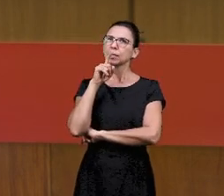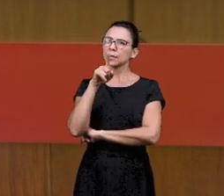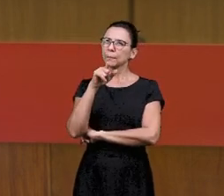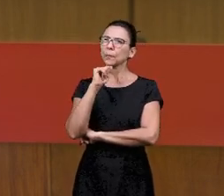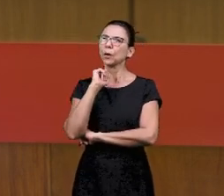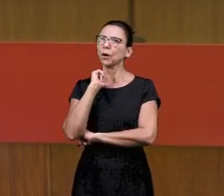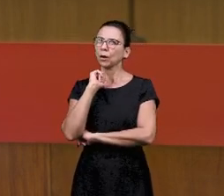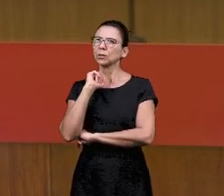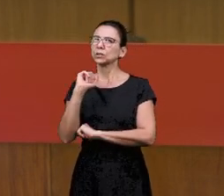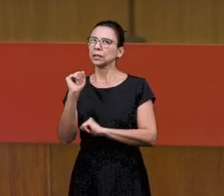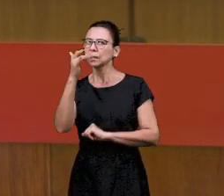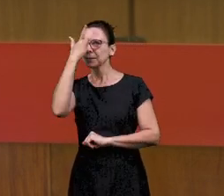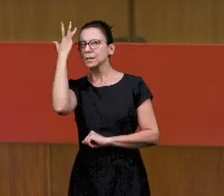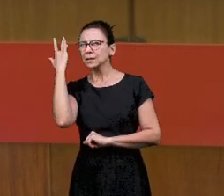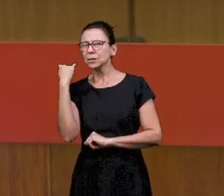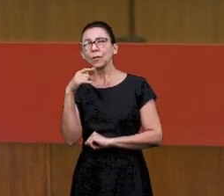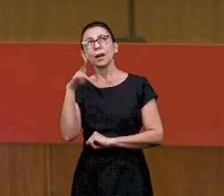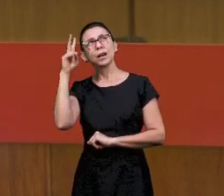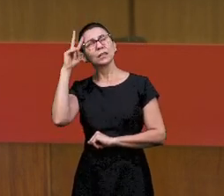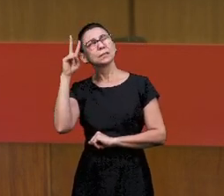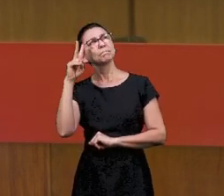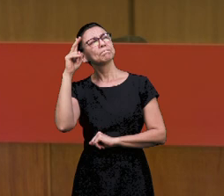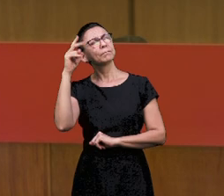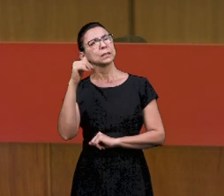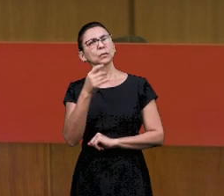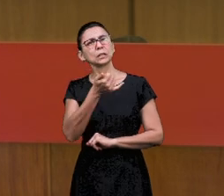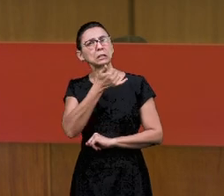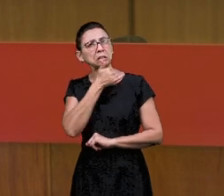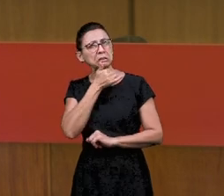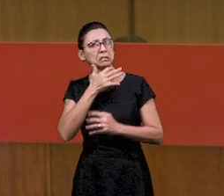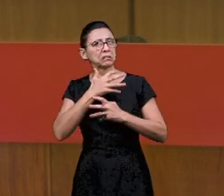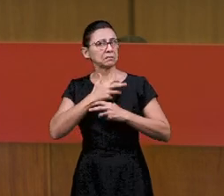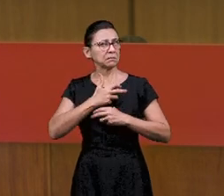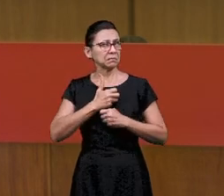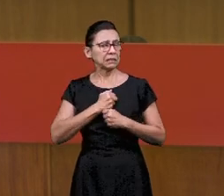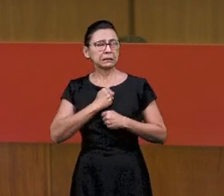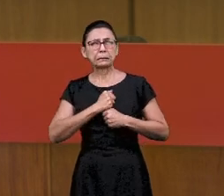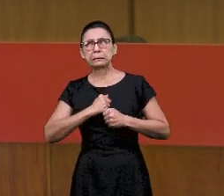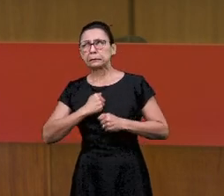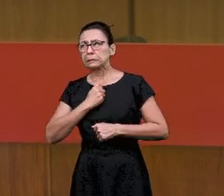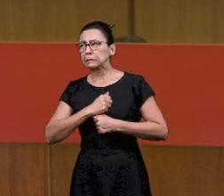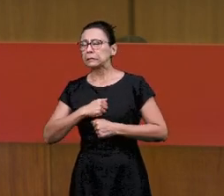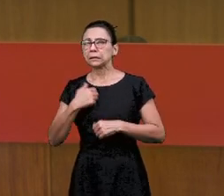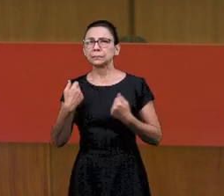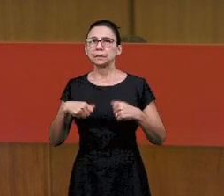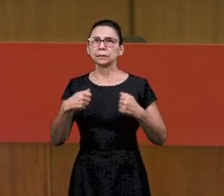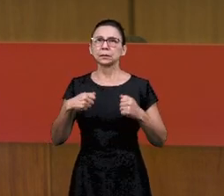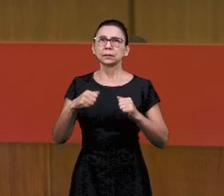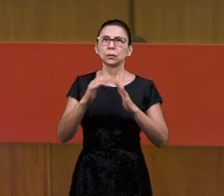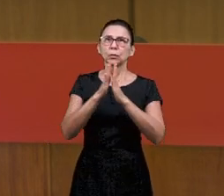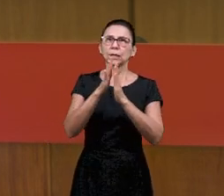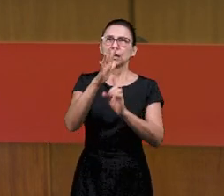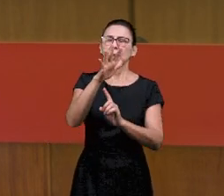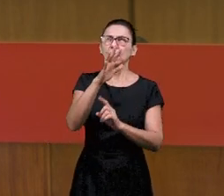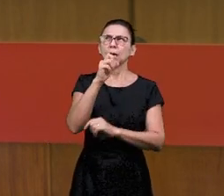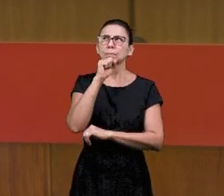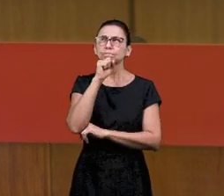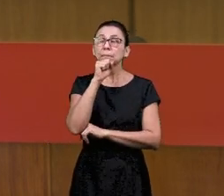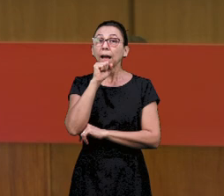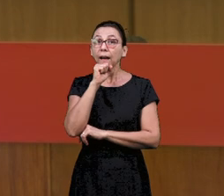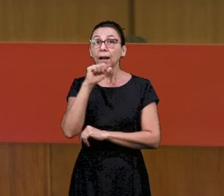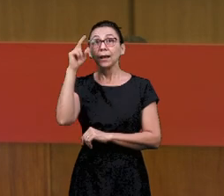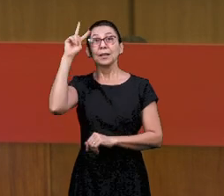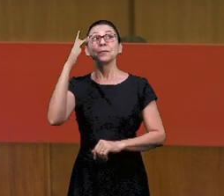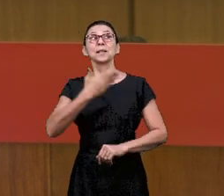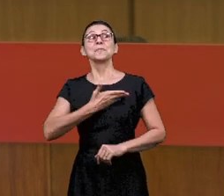d'une bénédiction. Vous êtes en train d'évangéliser quelqu'un, la personne se sent angoissée, elle a besoin d'une parole de la part du Seigneur